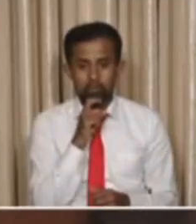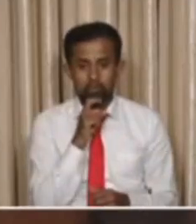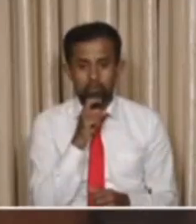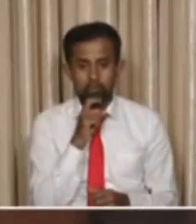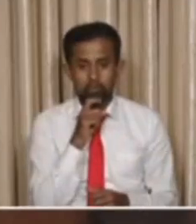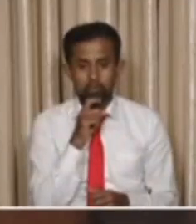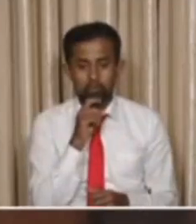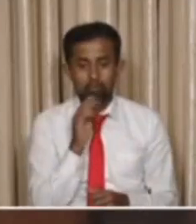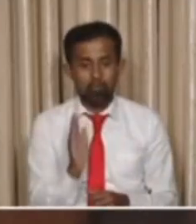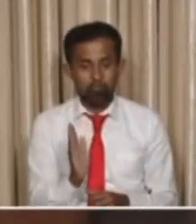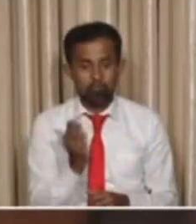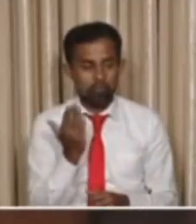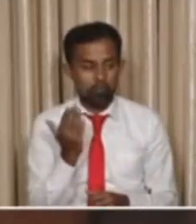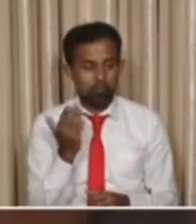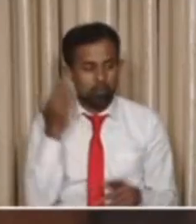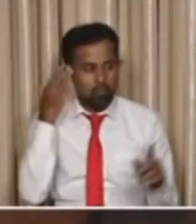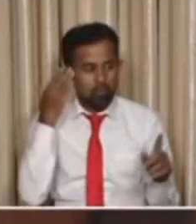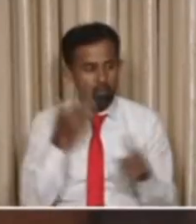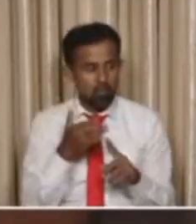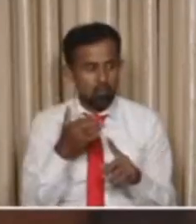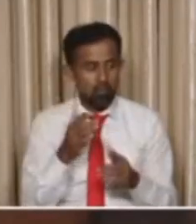பற்றி பேச முடியாது, பாராளுமன்றத்துடைய